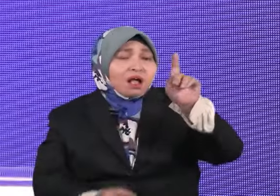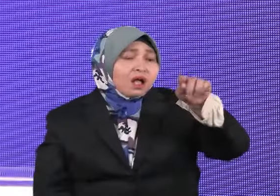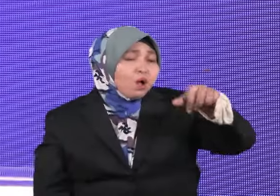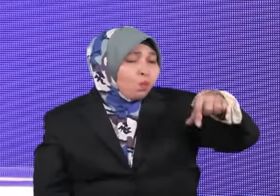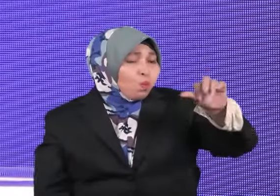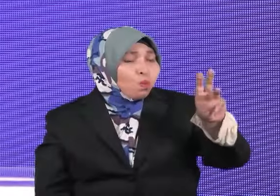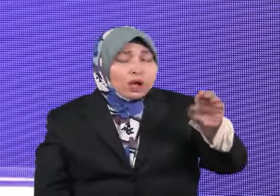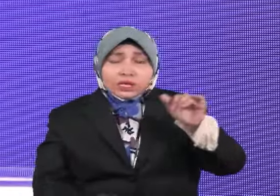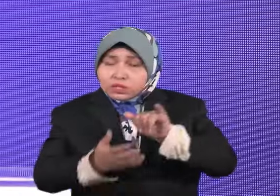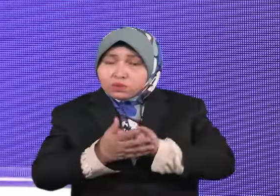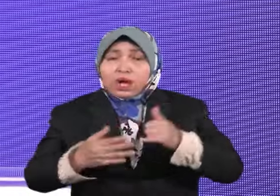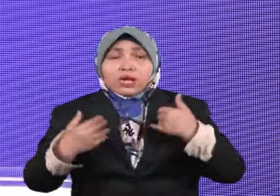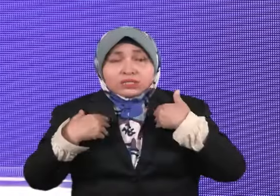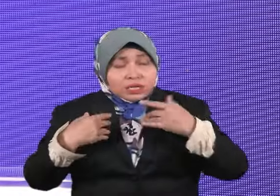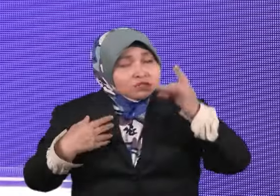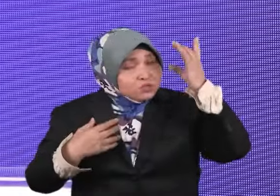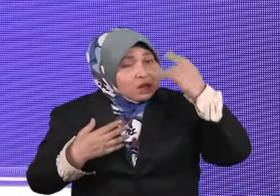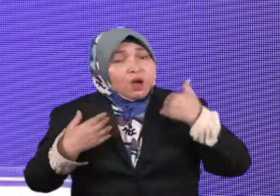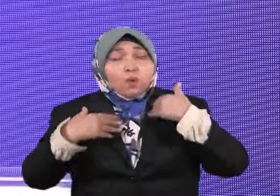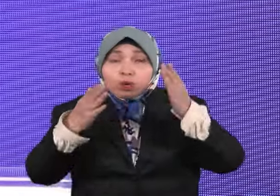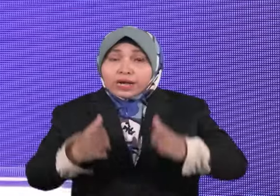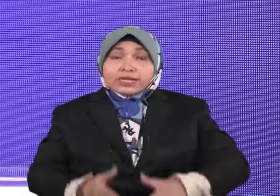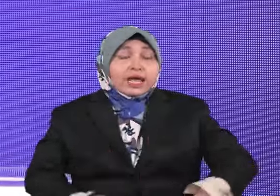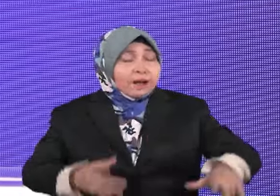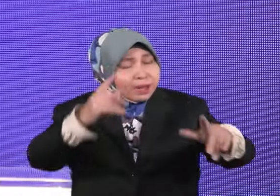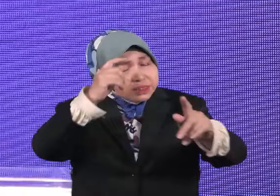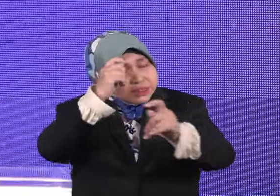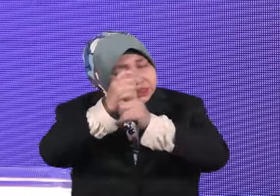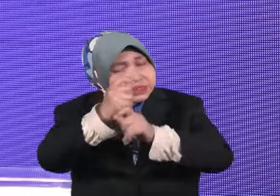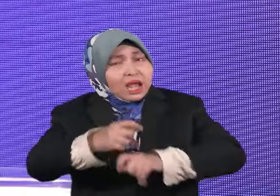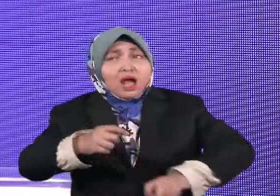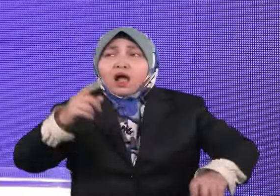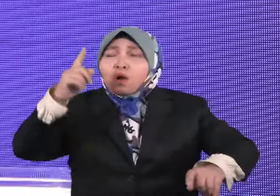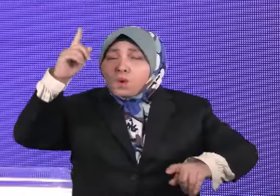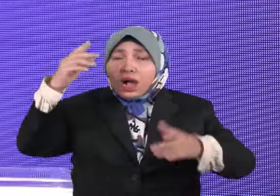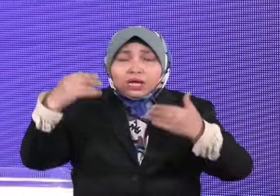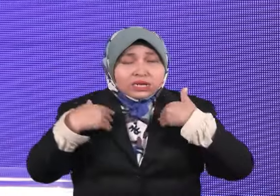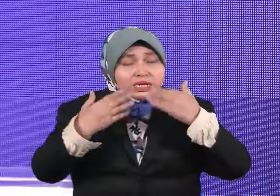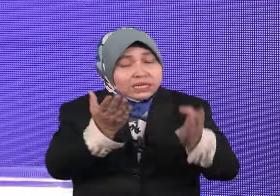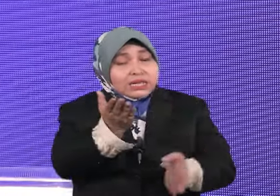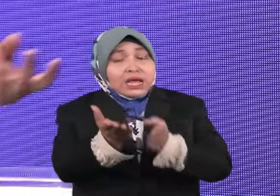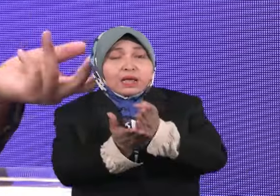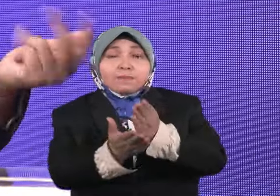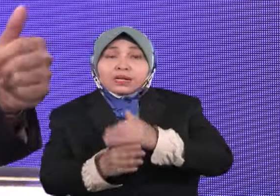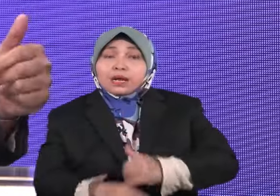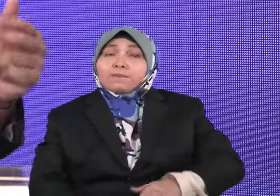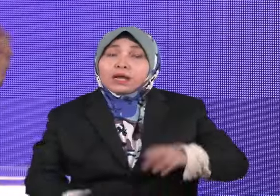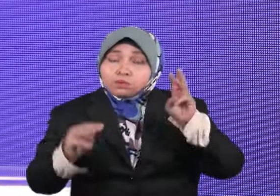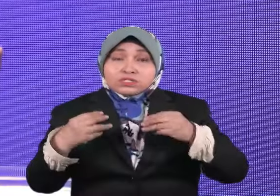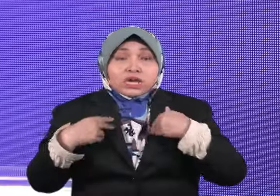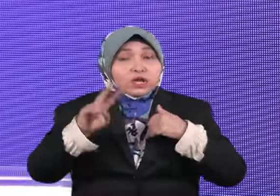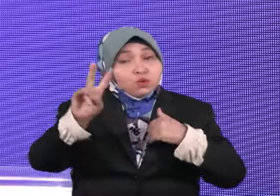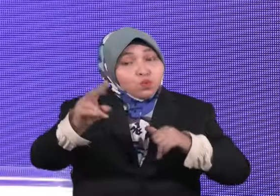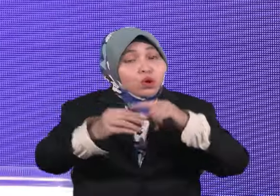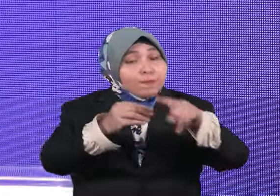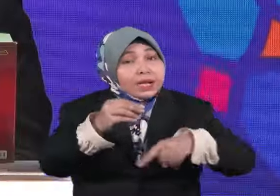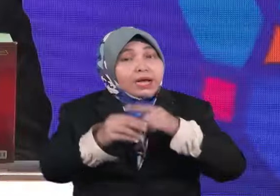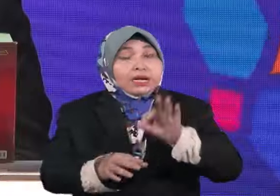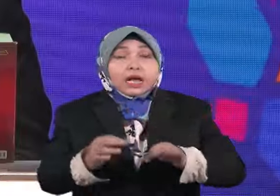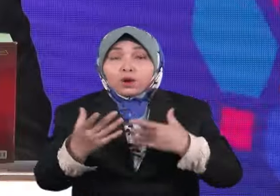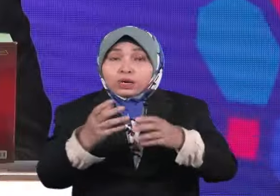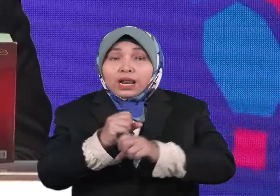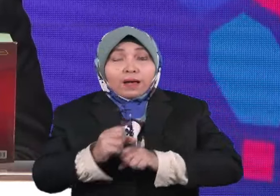ada hidayah kepada orang yang bertakwa, dan juga dalam masa yang sama ada hidayah kepada manusia. Ada dua Ustaz ya, dua perkara. Kalau dia